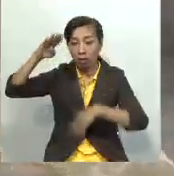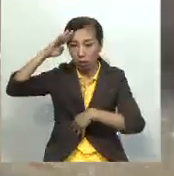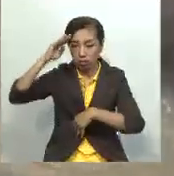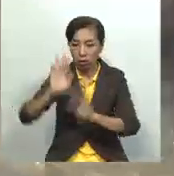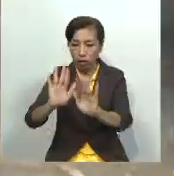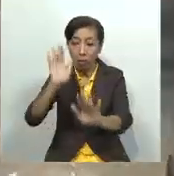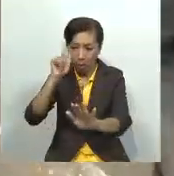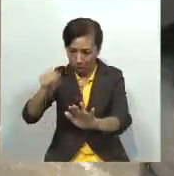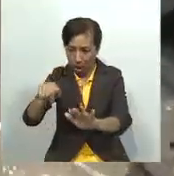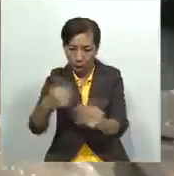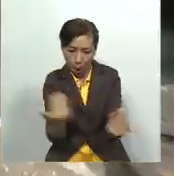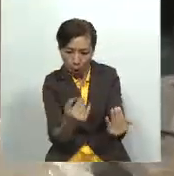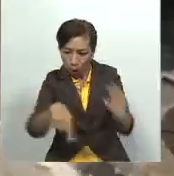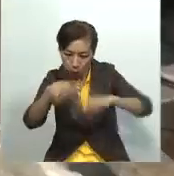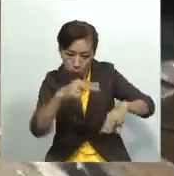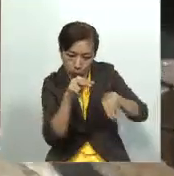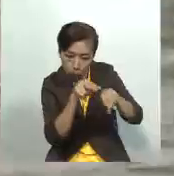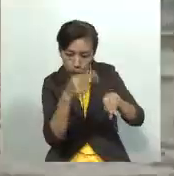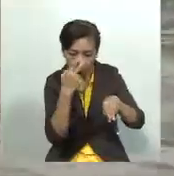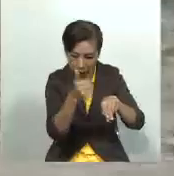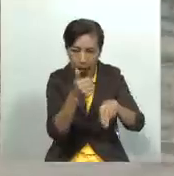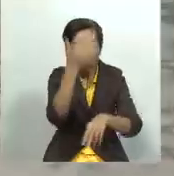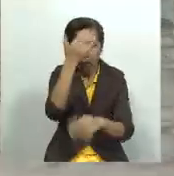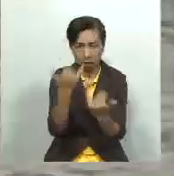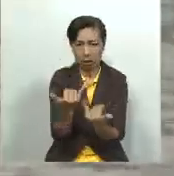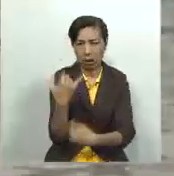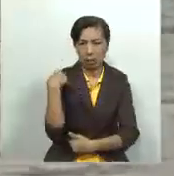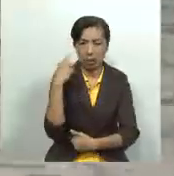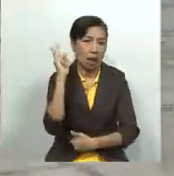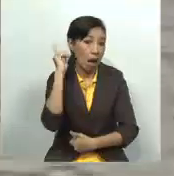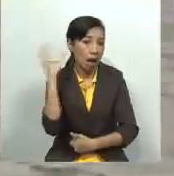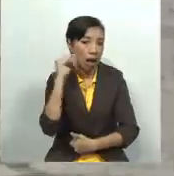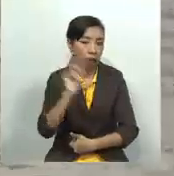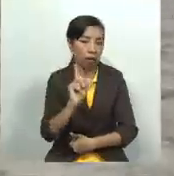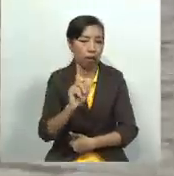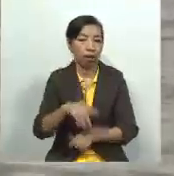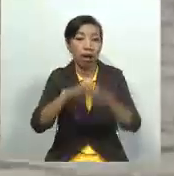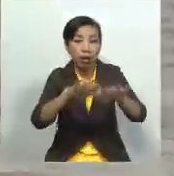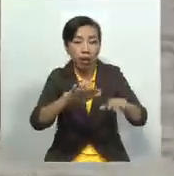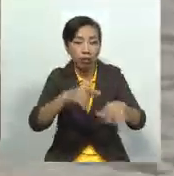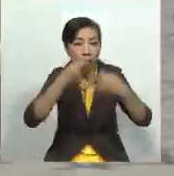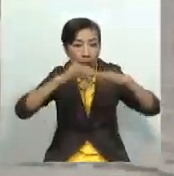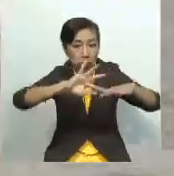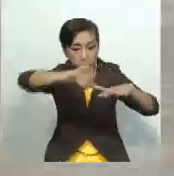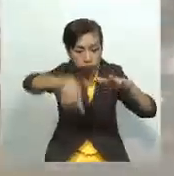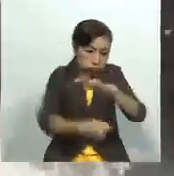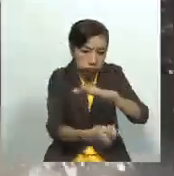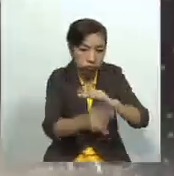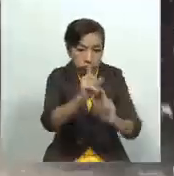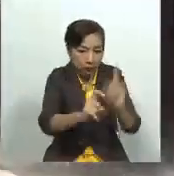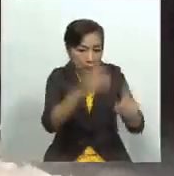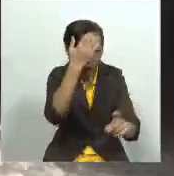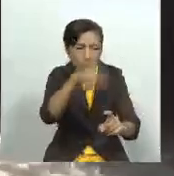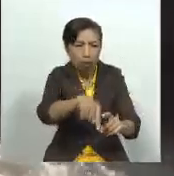ดูแลบุตรหลานอย่างใกล้ชิดโดยได้รับรายงานว่าหลายพื้นที่ตอนนี้มีเด็กเสียชีวิตจากการจมน้ำหลังไปเ